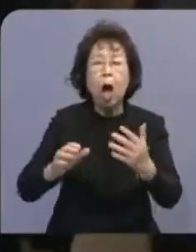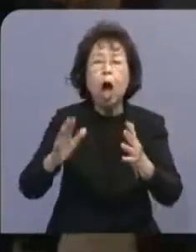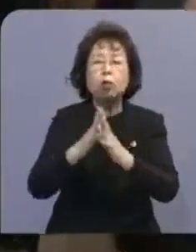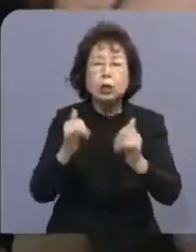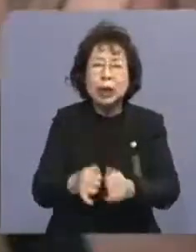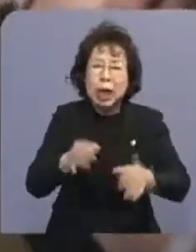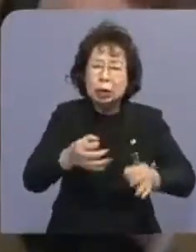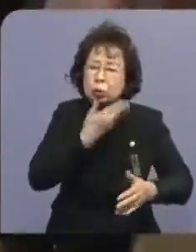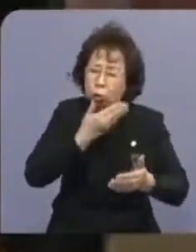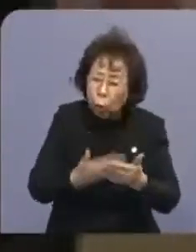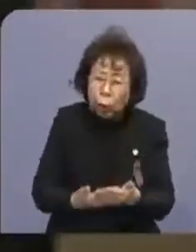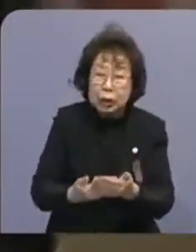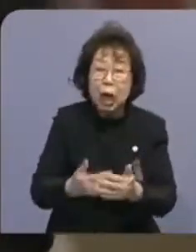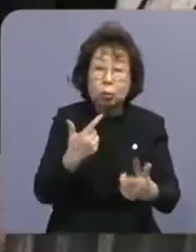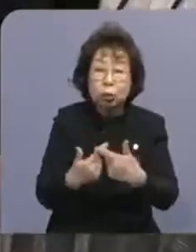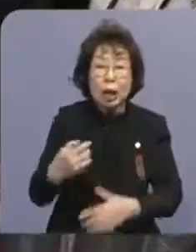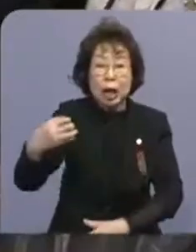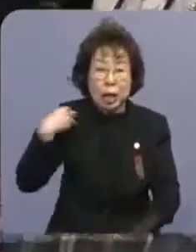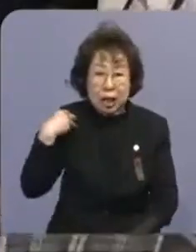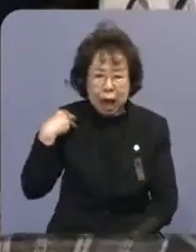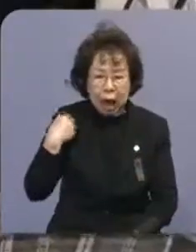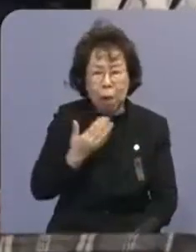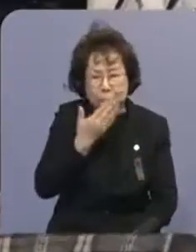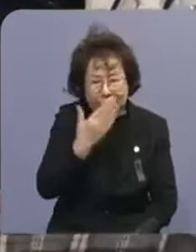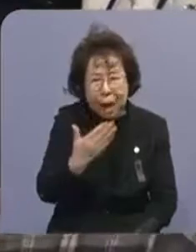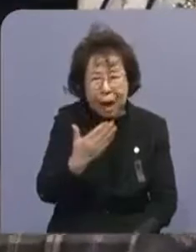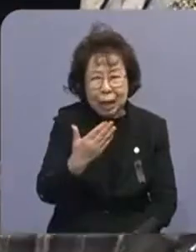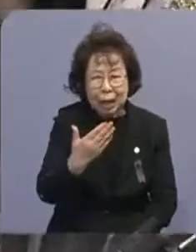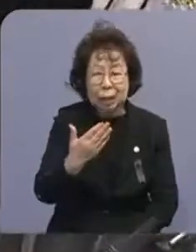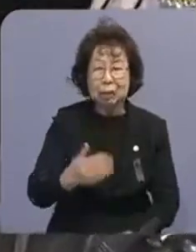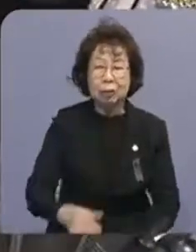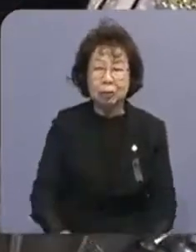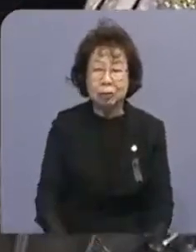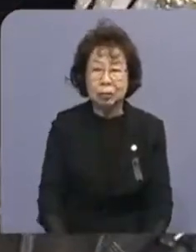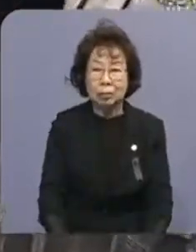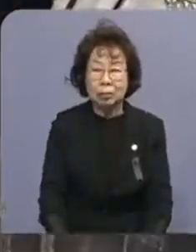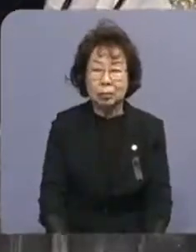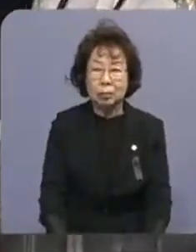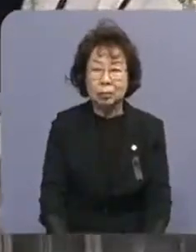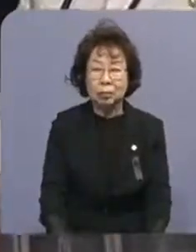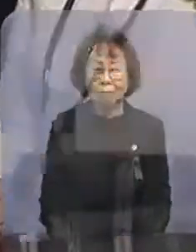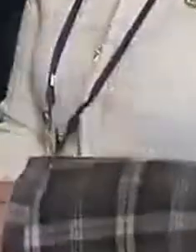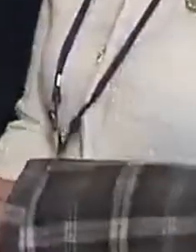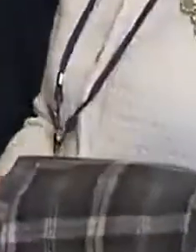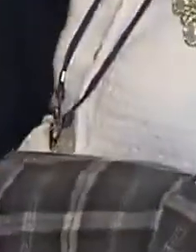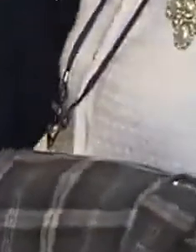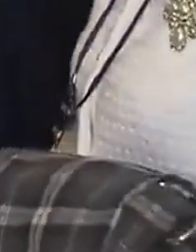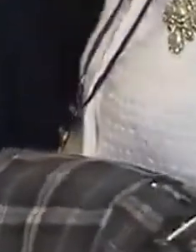국제금융도시 부산의 역할을 찾을 수 있을지 주목됩니다. KBS 뉴스 김기혜입니다.